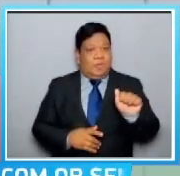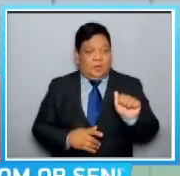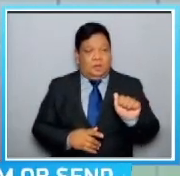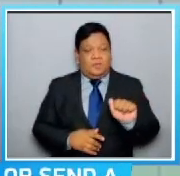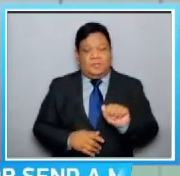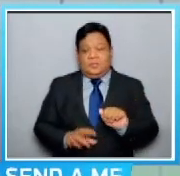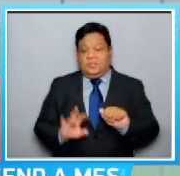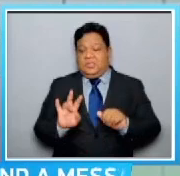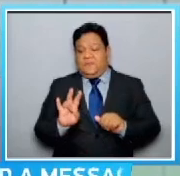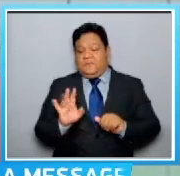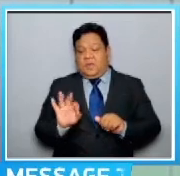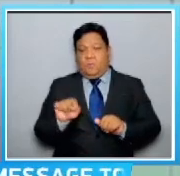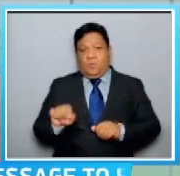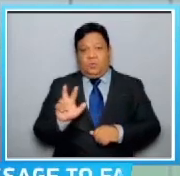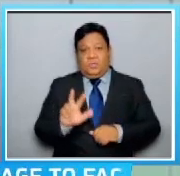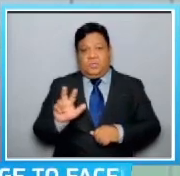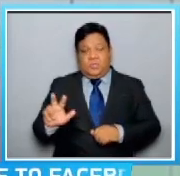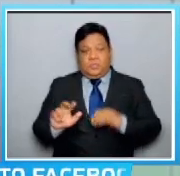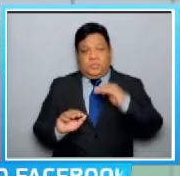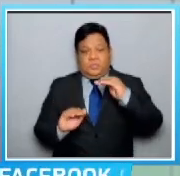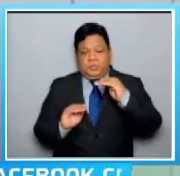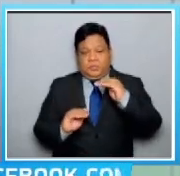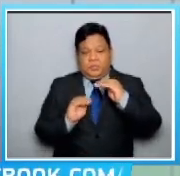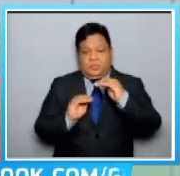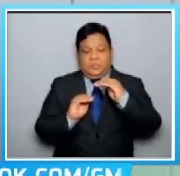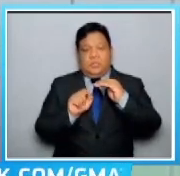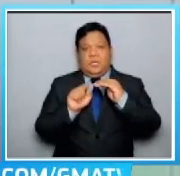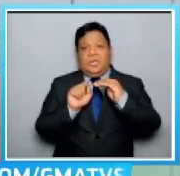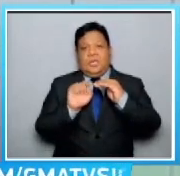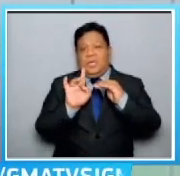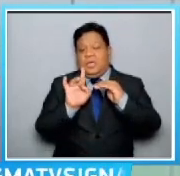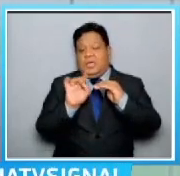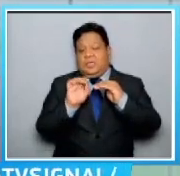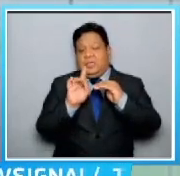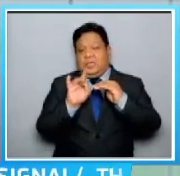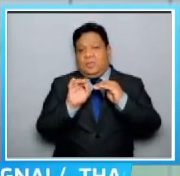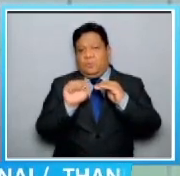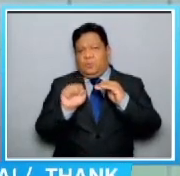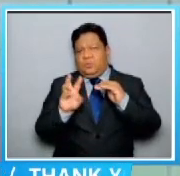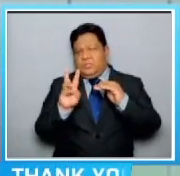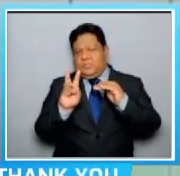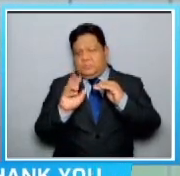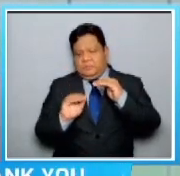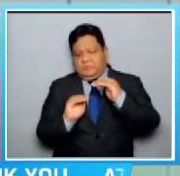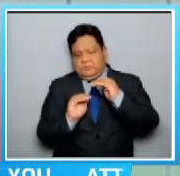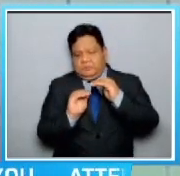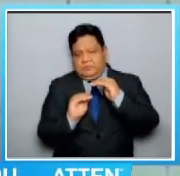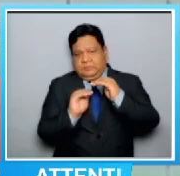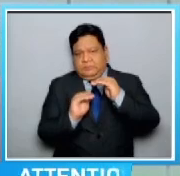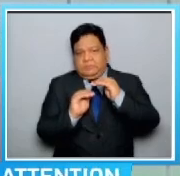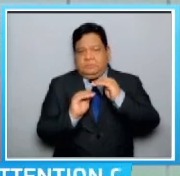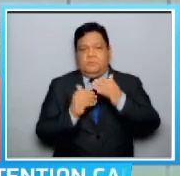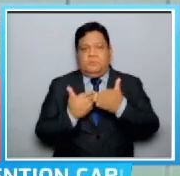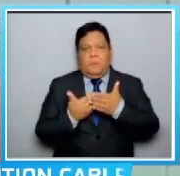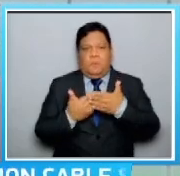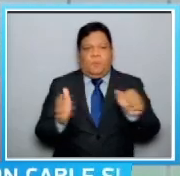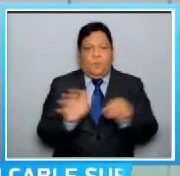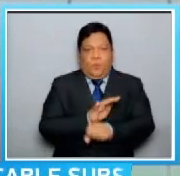79.33. Ang spilling level niya is 80.15. So mayroon pang 0.82 meters. And then ang